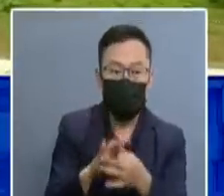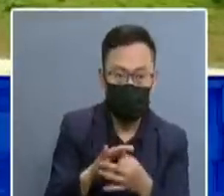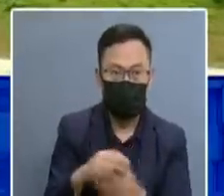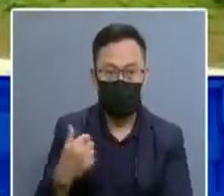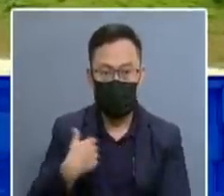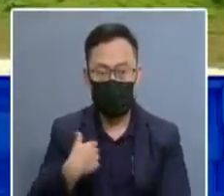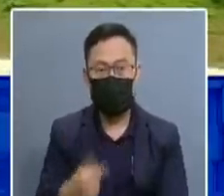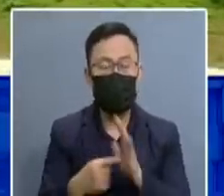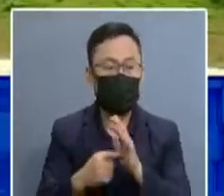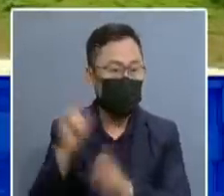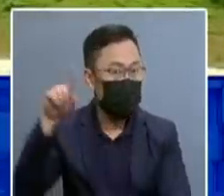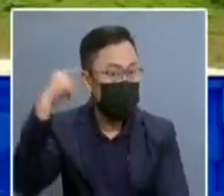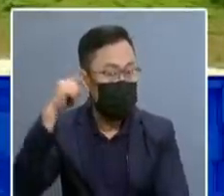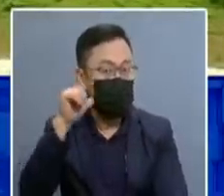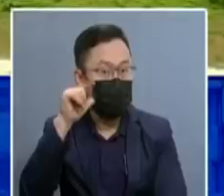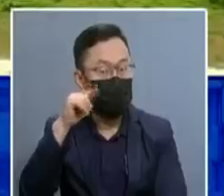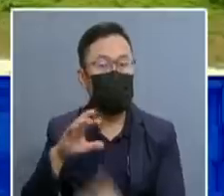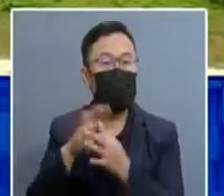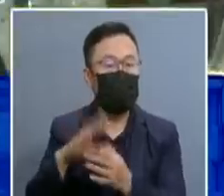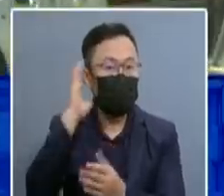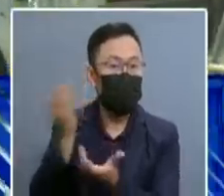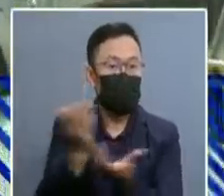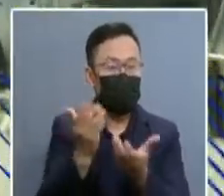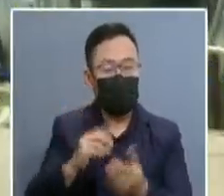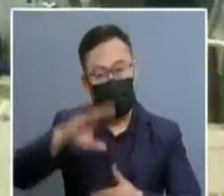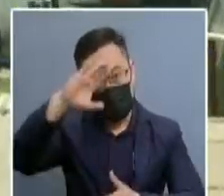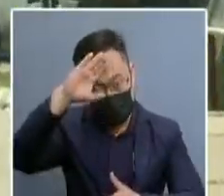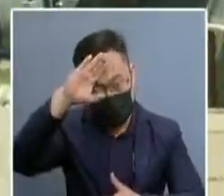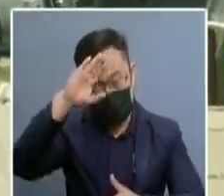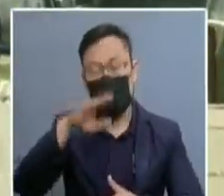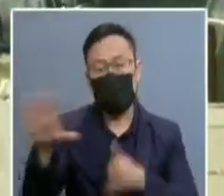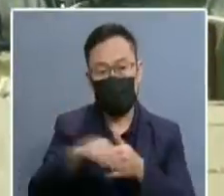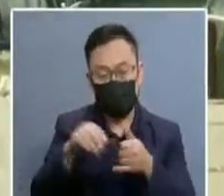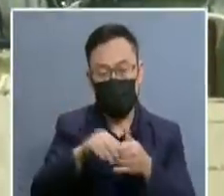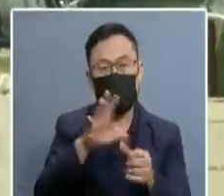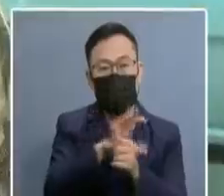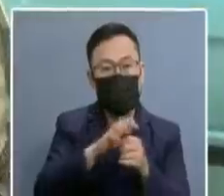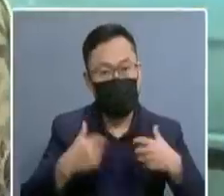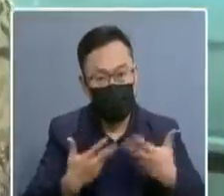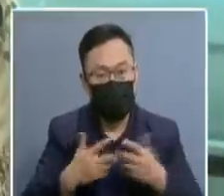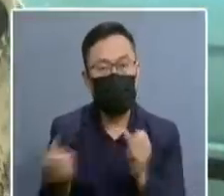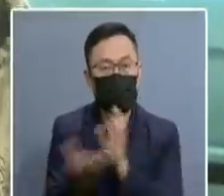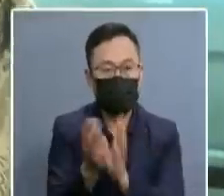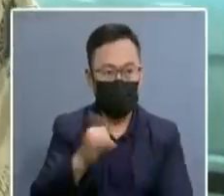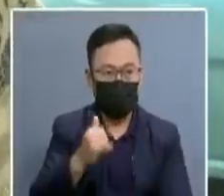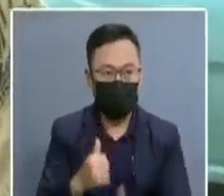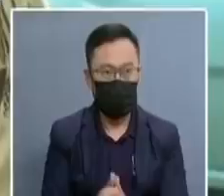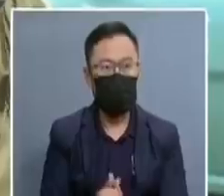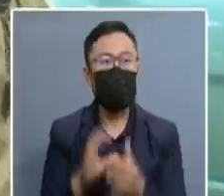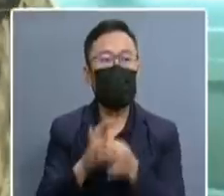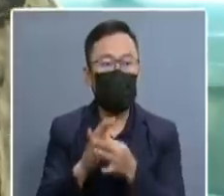าด้วยความเป็นห่วงลูกชายที่อยู่ในเรือนจำเพราะว่ามีโรคประจำตัวหลายโรคครับ กลัวมากกว่าลูกชายจะ